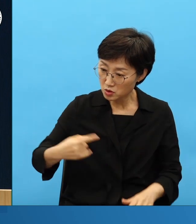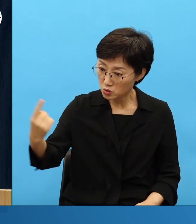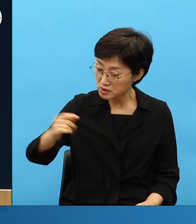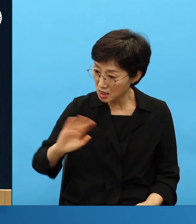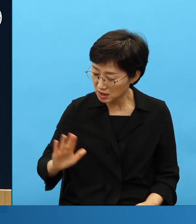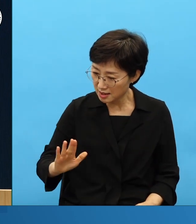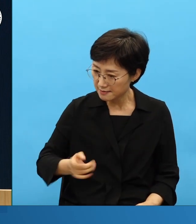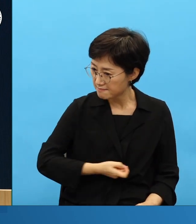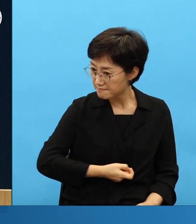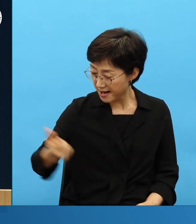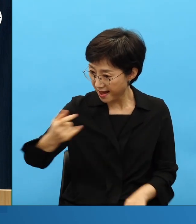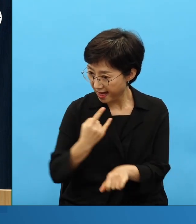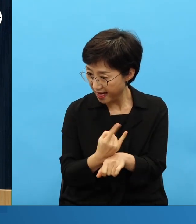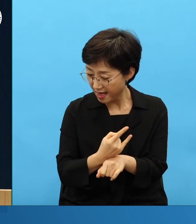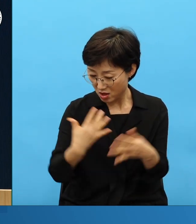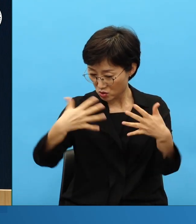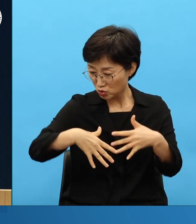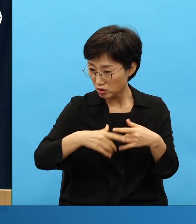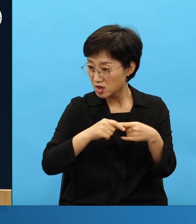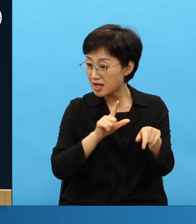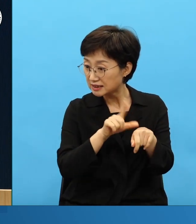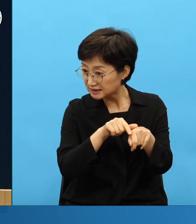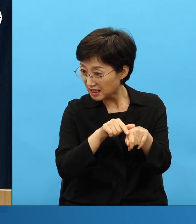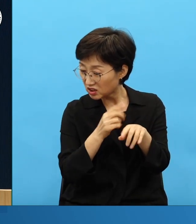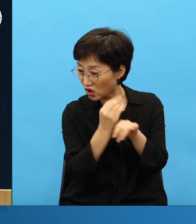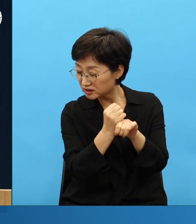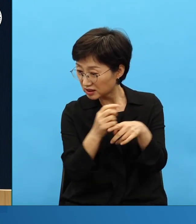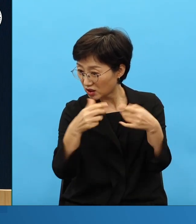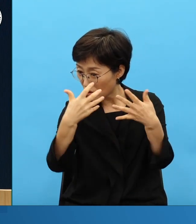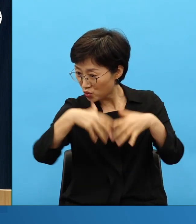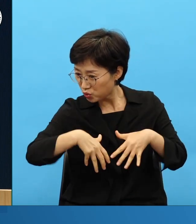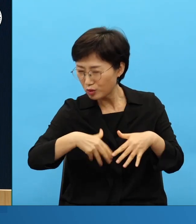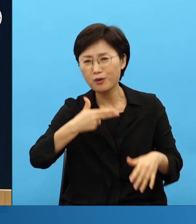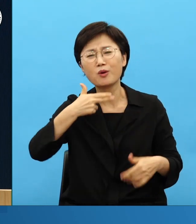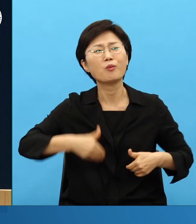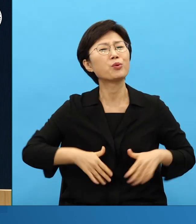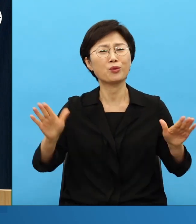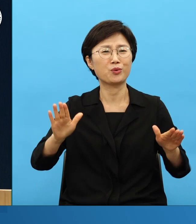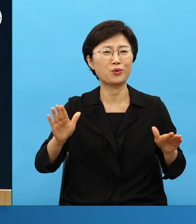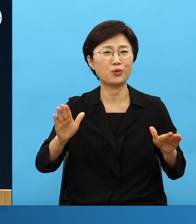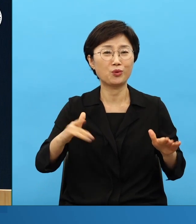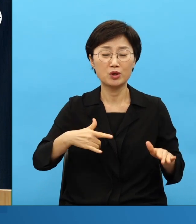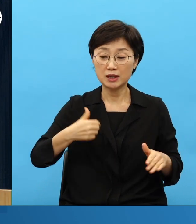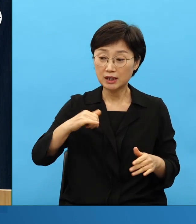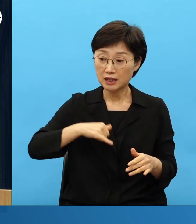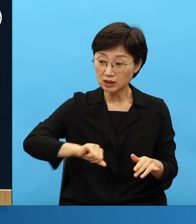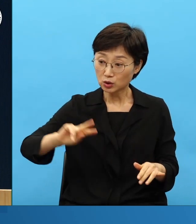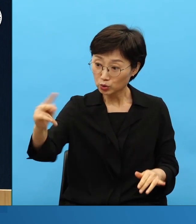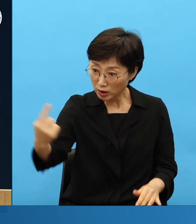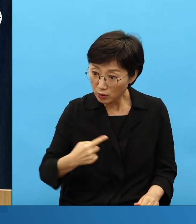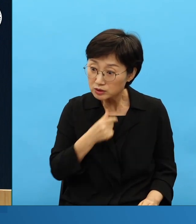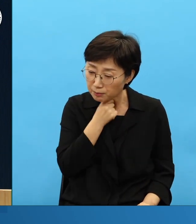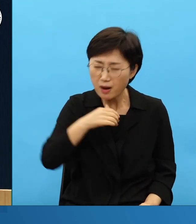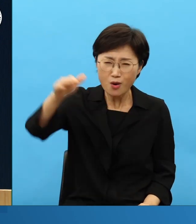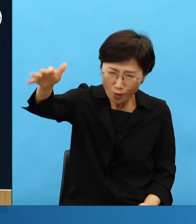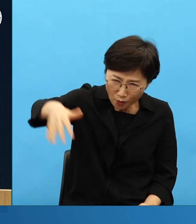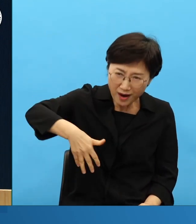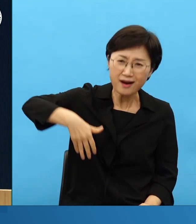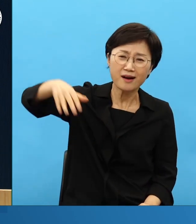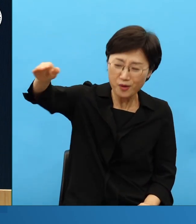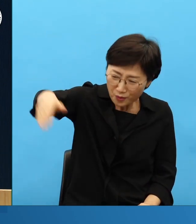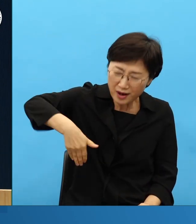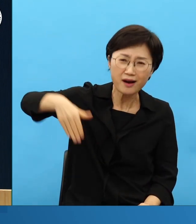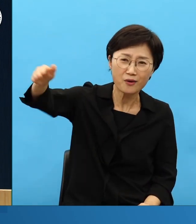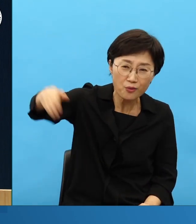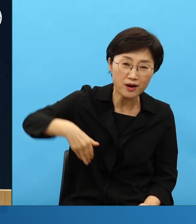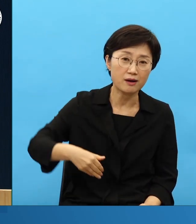뭐 이런 조건을 달지 않죠. There are no conditions. You have to come in by this time. Only then will we take you back in as our child. You wouldn't say that. 그거로 끝나지